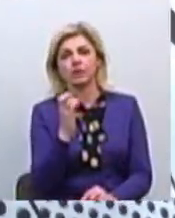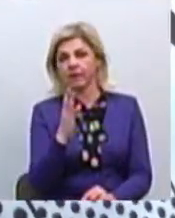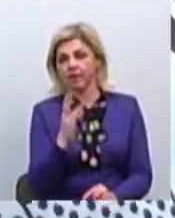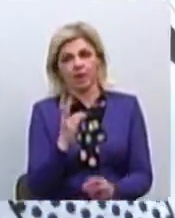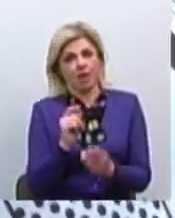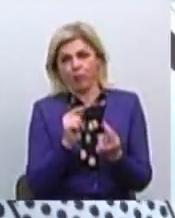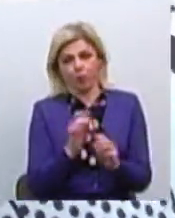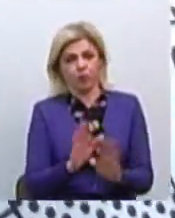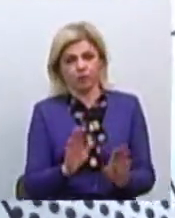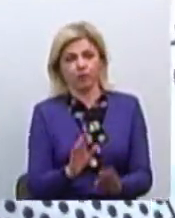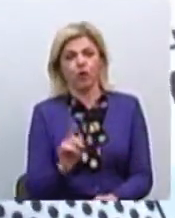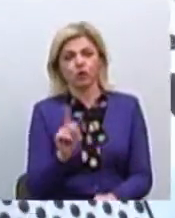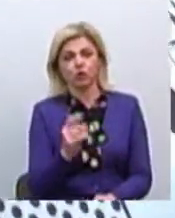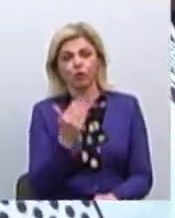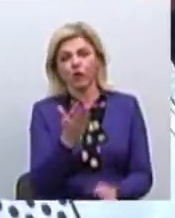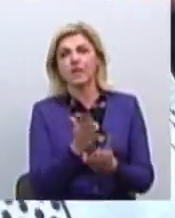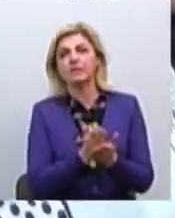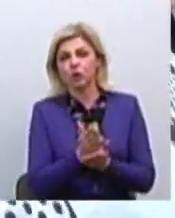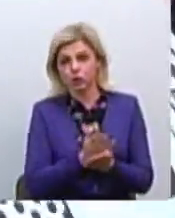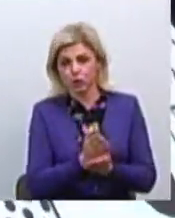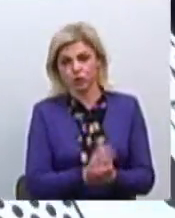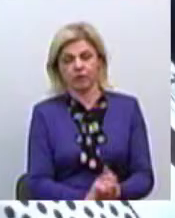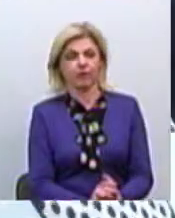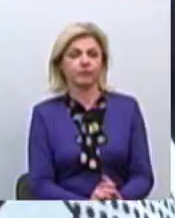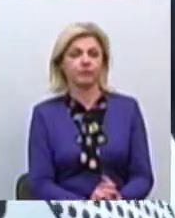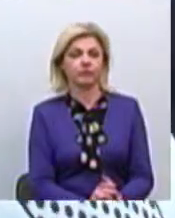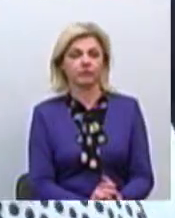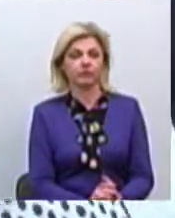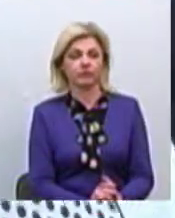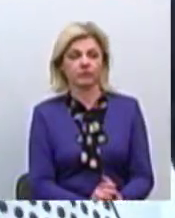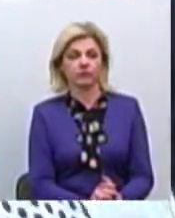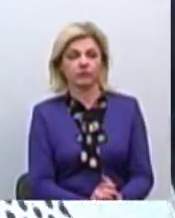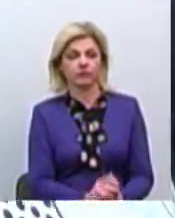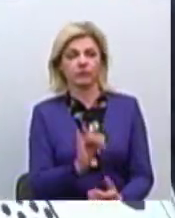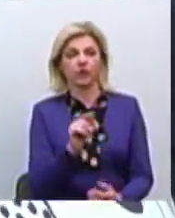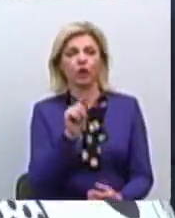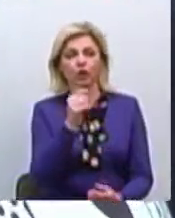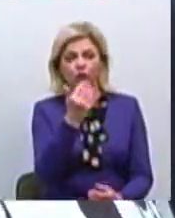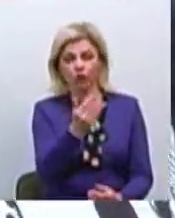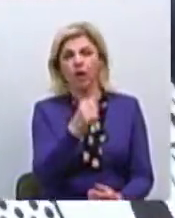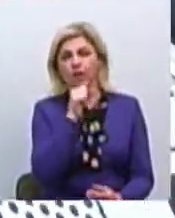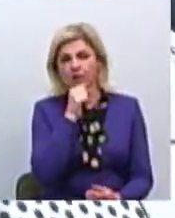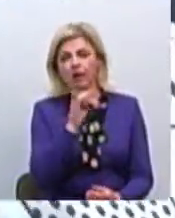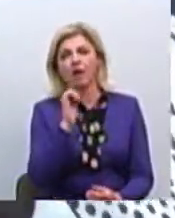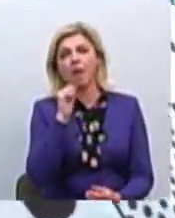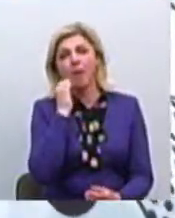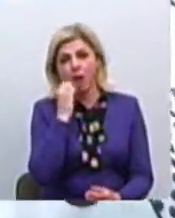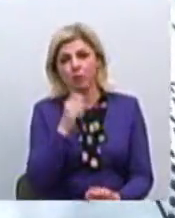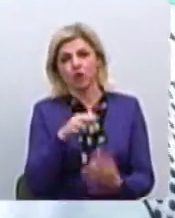что они заслужили потом своим, кровью. И твой дед тоже, и бабушка воевали.